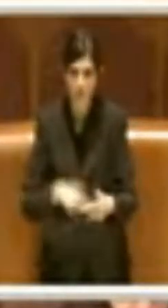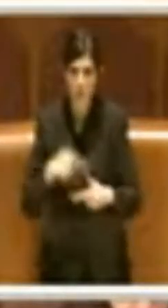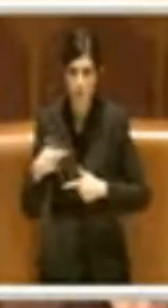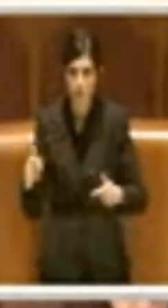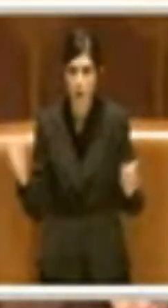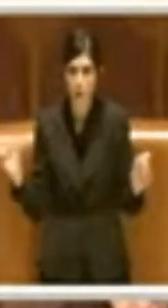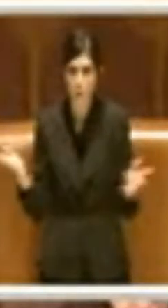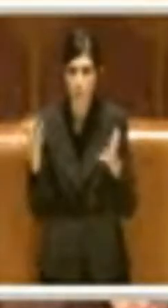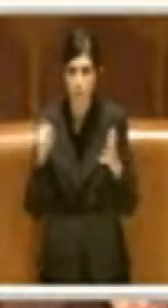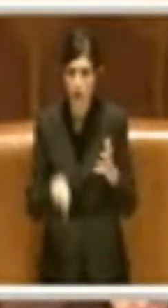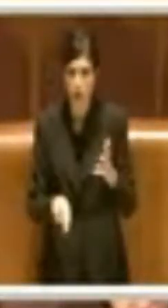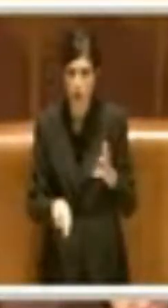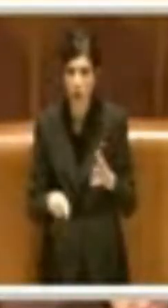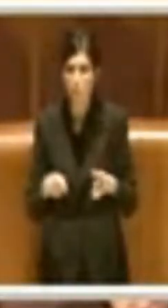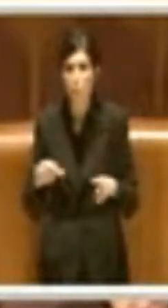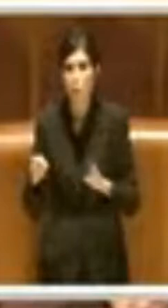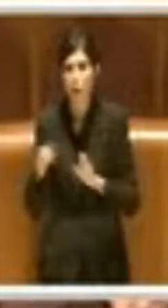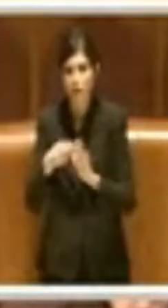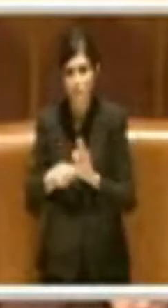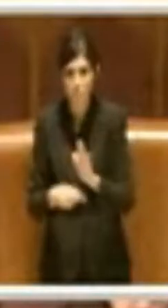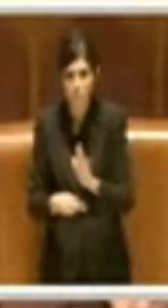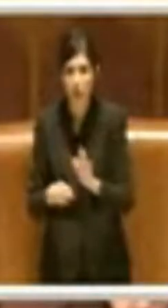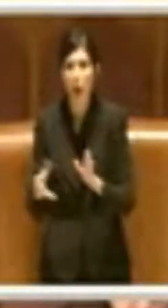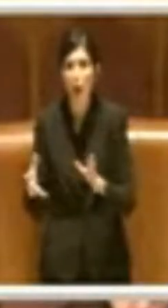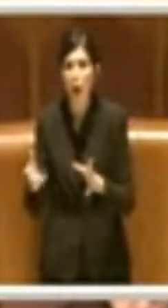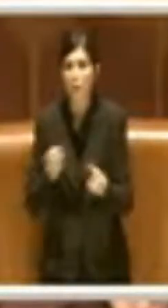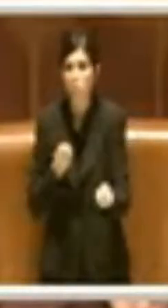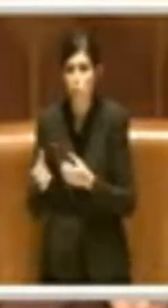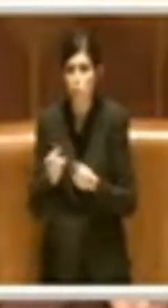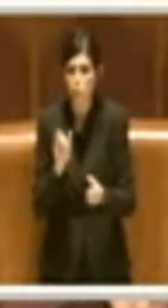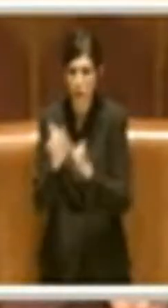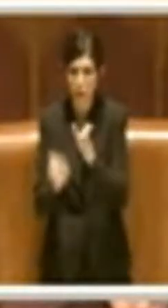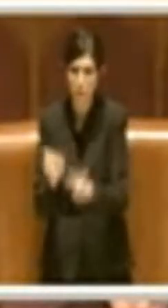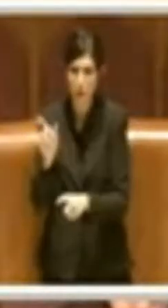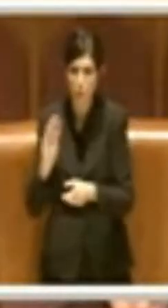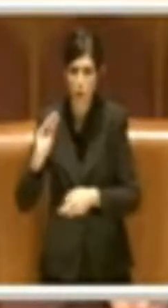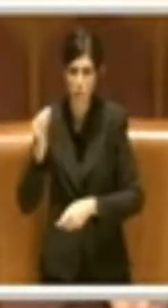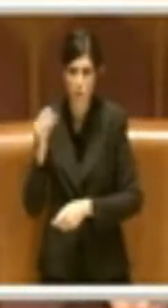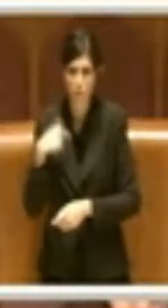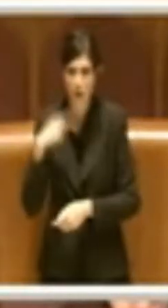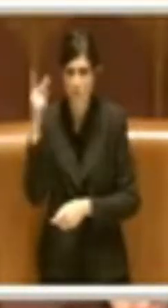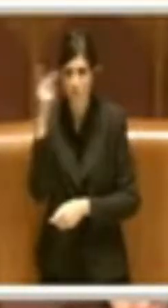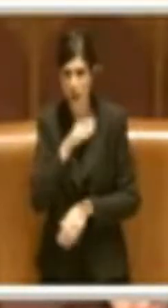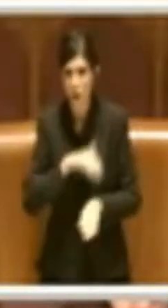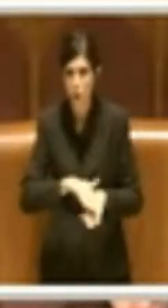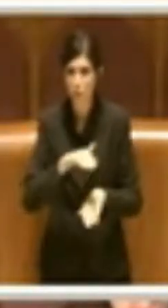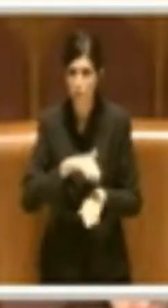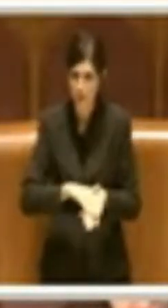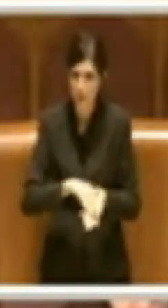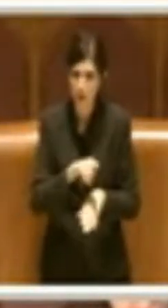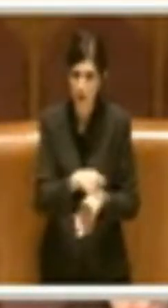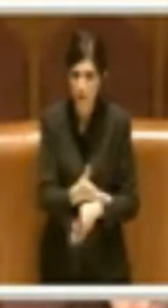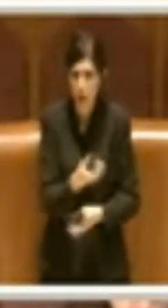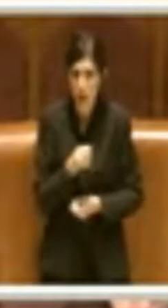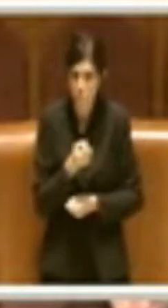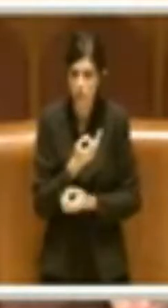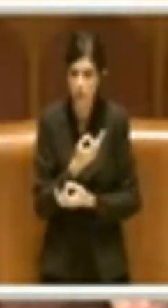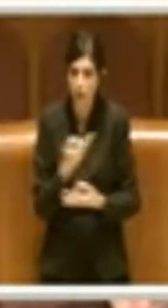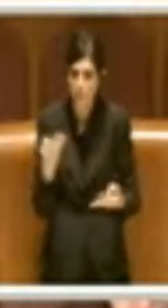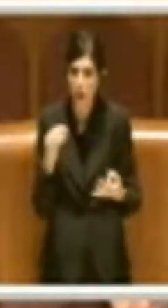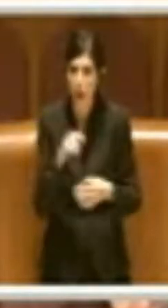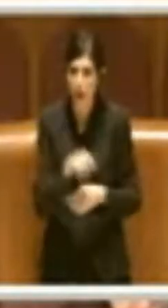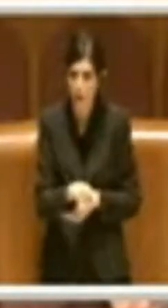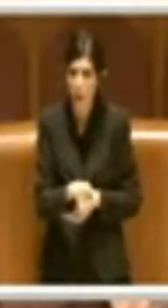moderna anche a livello anagrafico la macchina, non perché, per carità, l'esperienza è sempre ben accetta, ed anzi fondere